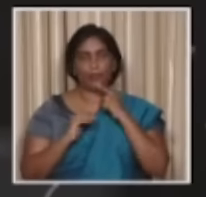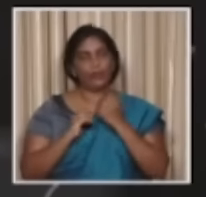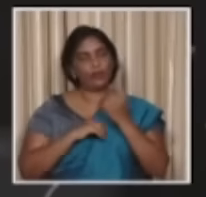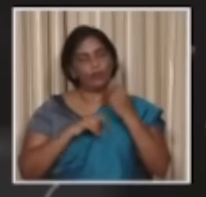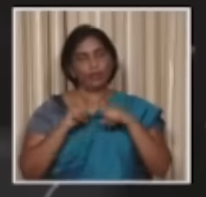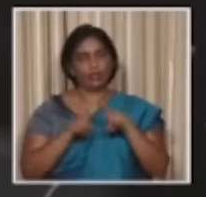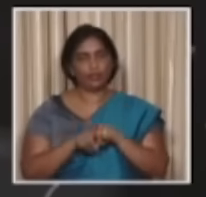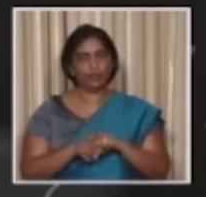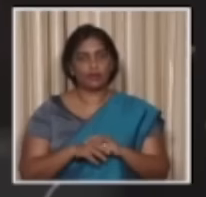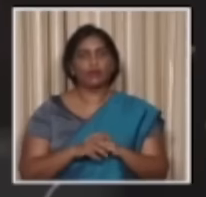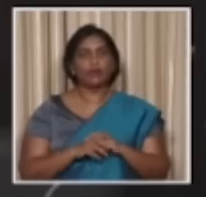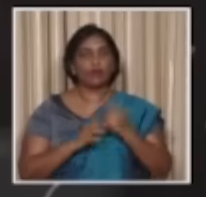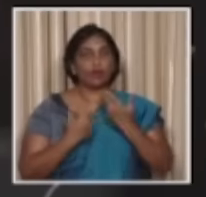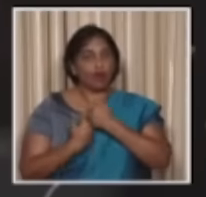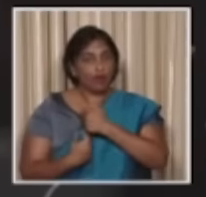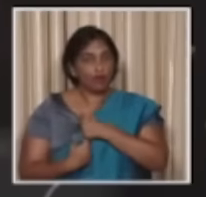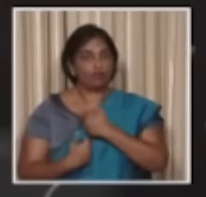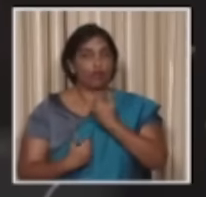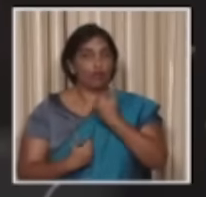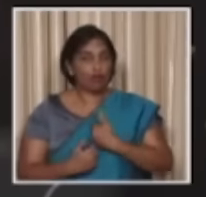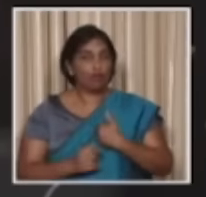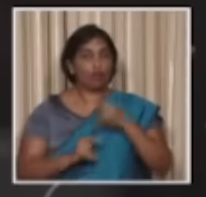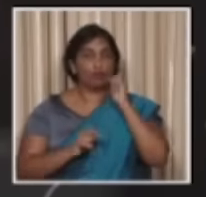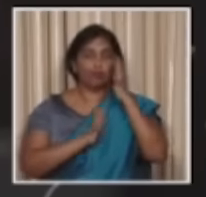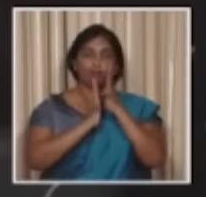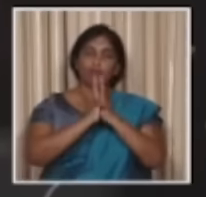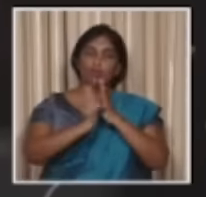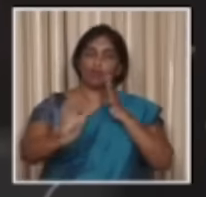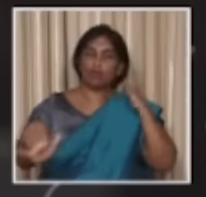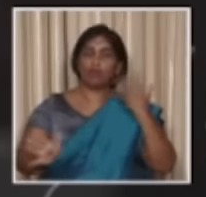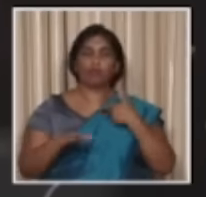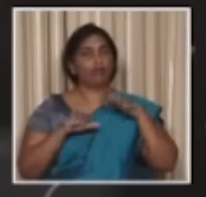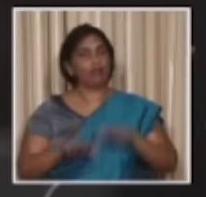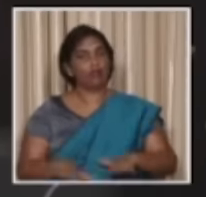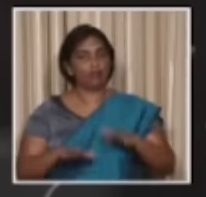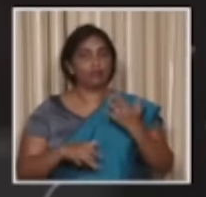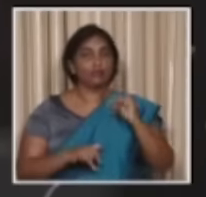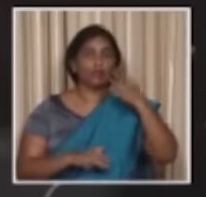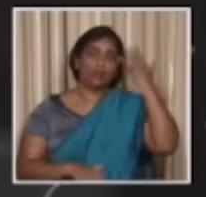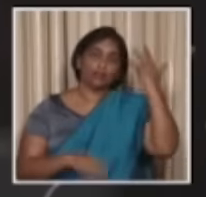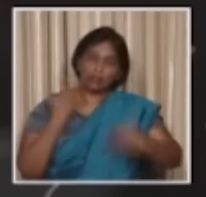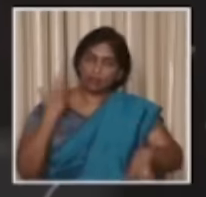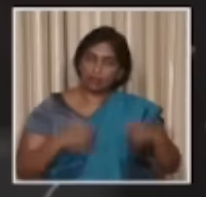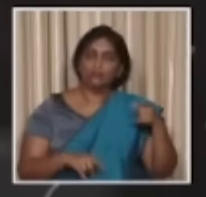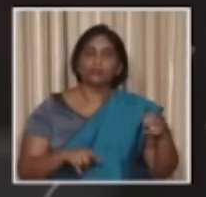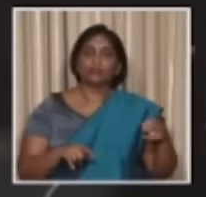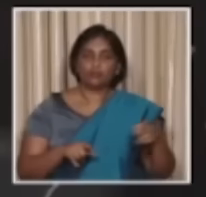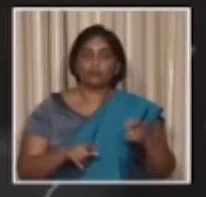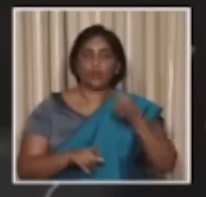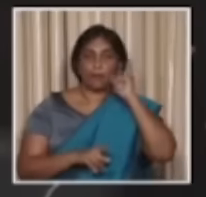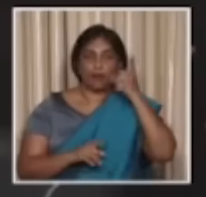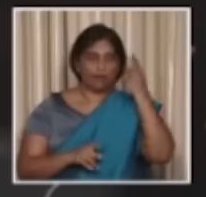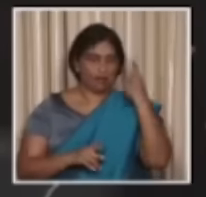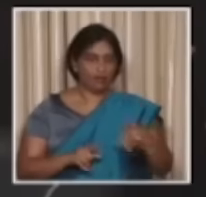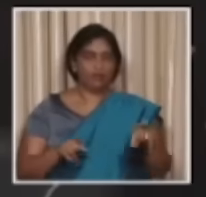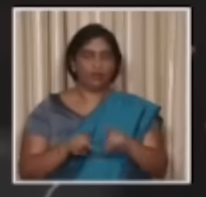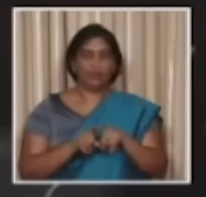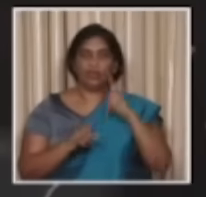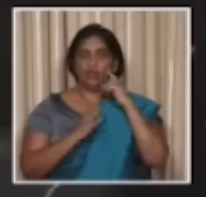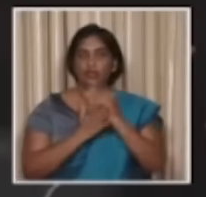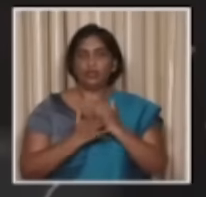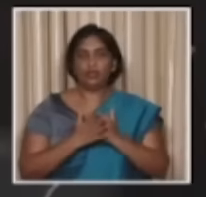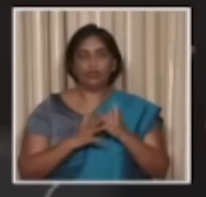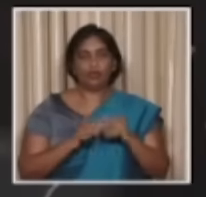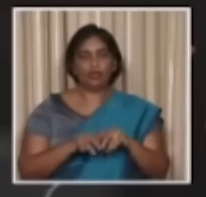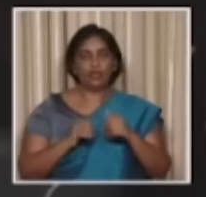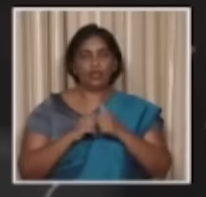හෘදවස්තු, මේ ඔක්කොගේම ශල්‍යකාර්ය වේටින් ලිස්ට් වල ඉන්නවා. කල් ගිහිල්ලා සමහරු මැරලා තියෙනවා ඒ ප්‍රමාදය නිසා. එතකොට මේක